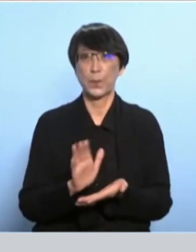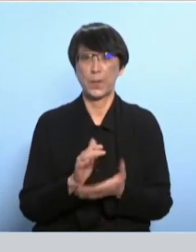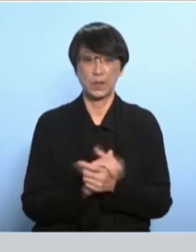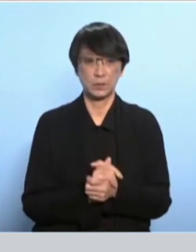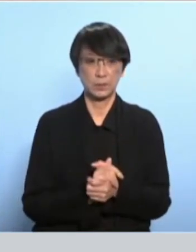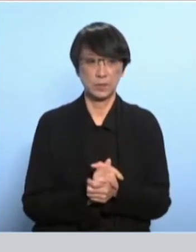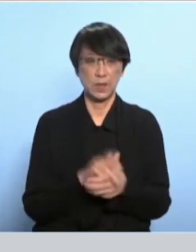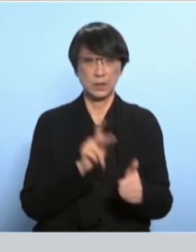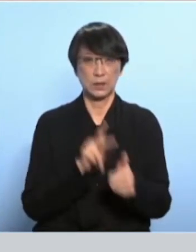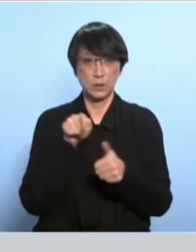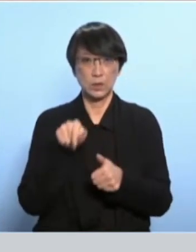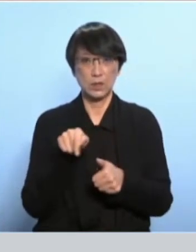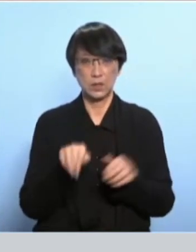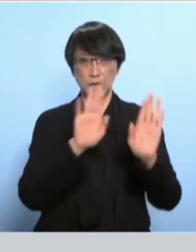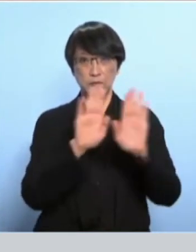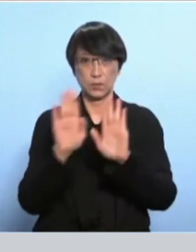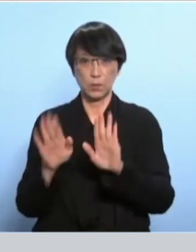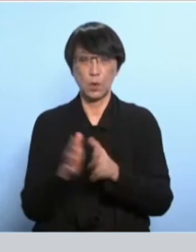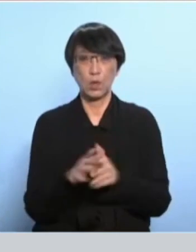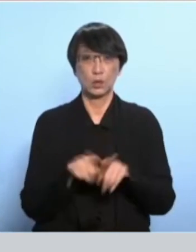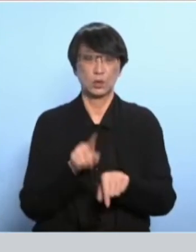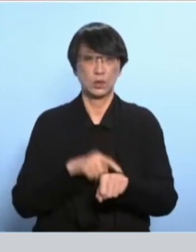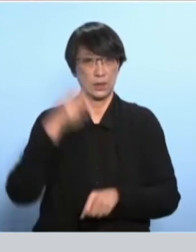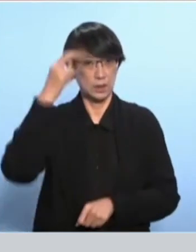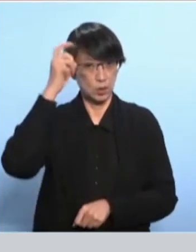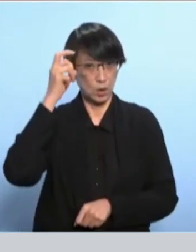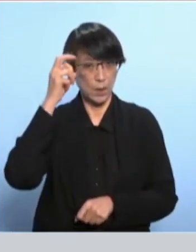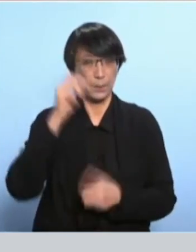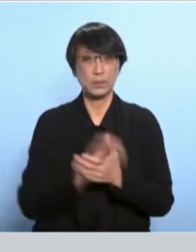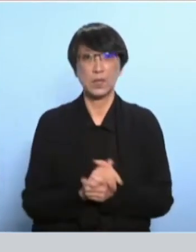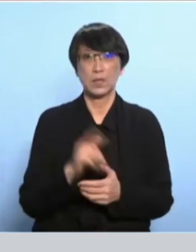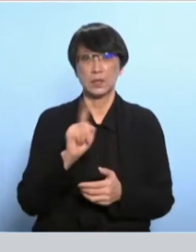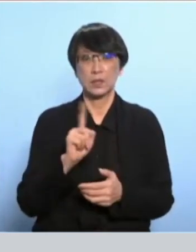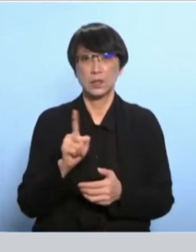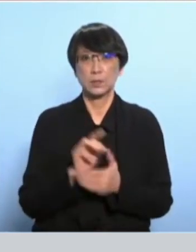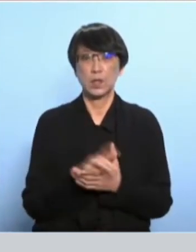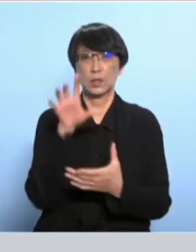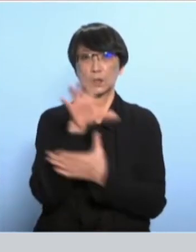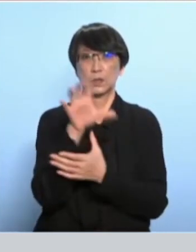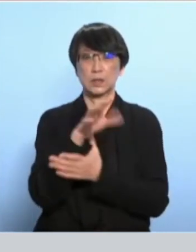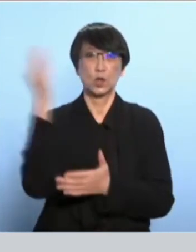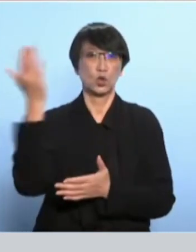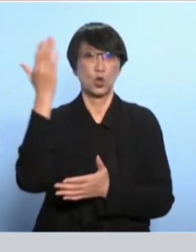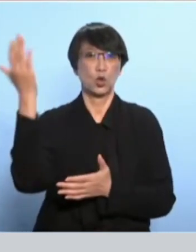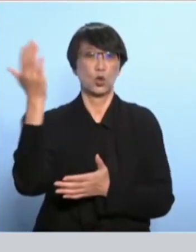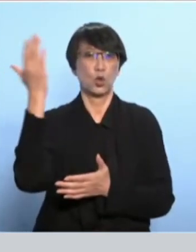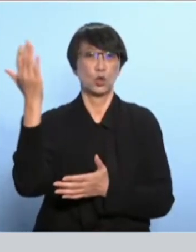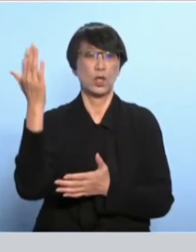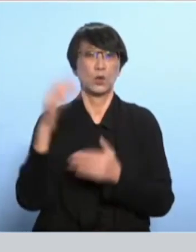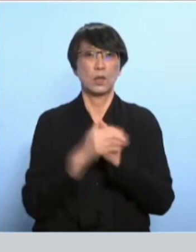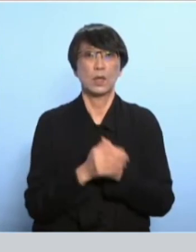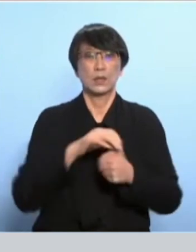係善用呢啲設施，同時可以諗多一步，係打造更多嘅電影旅遊路線，向世